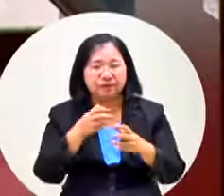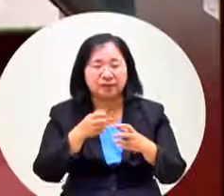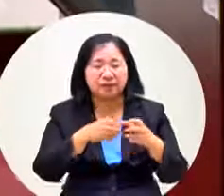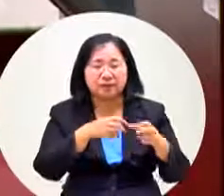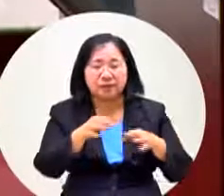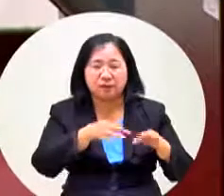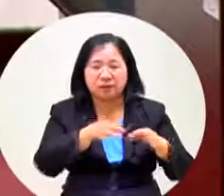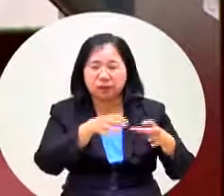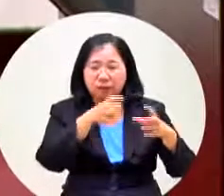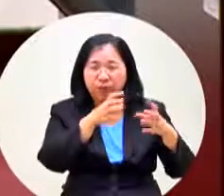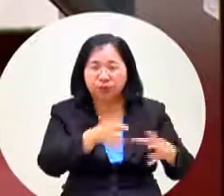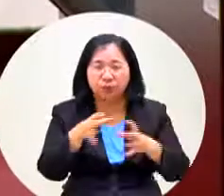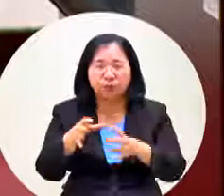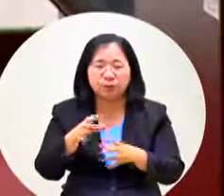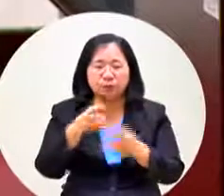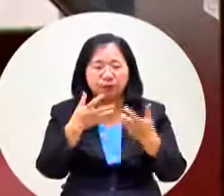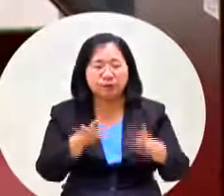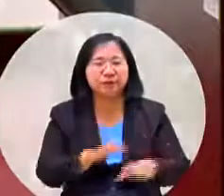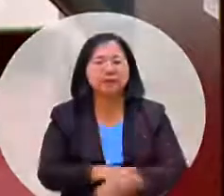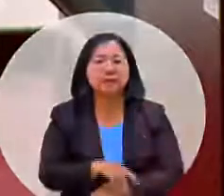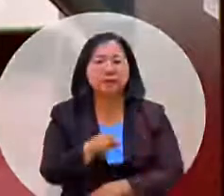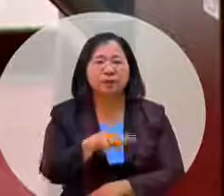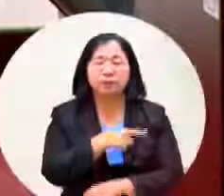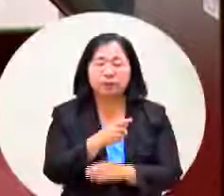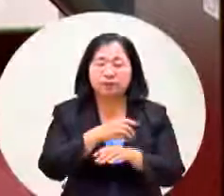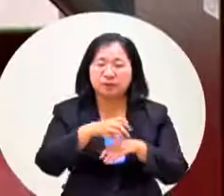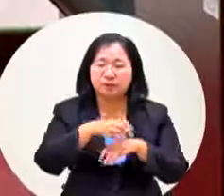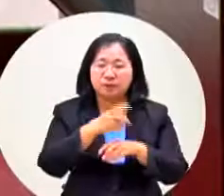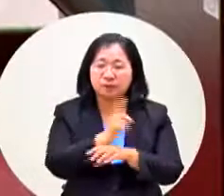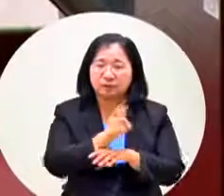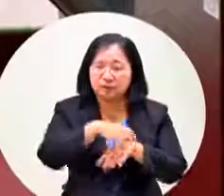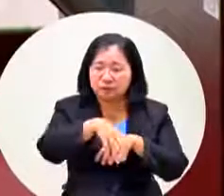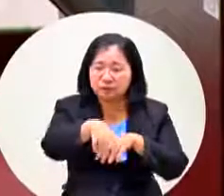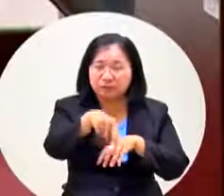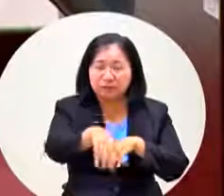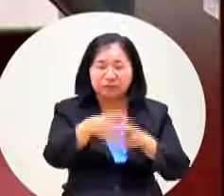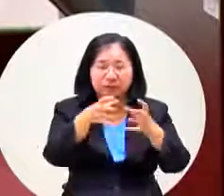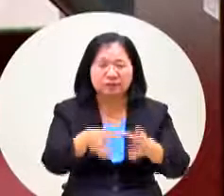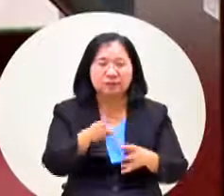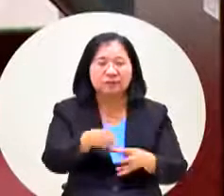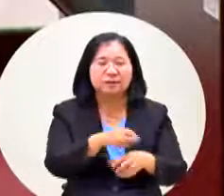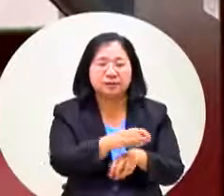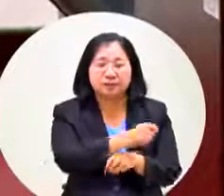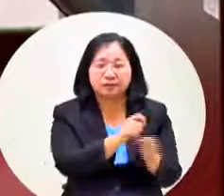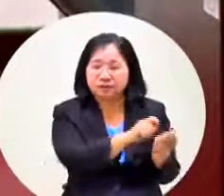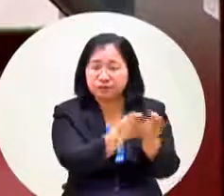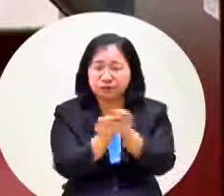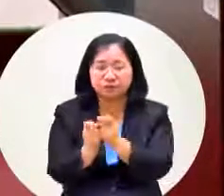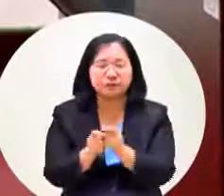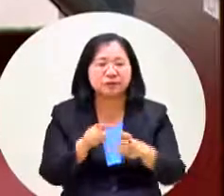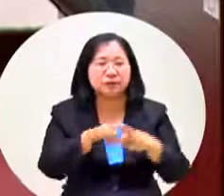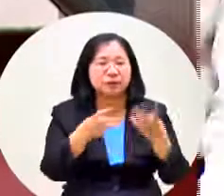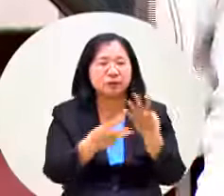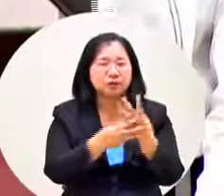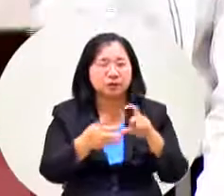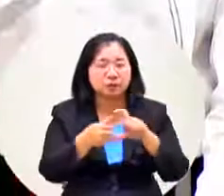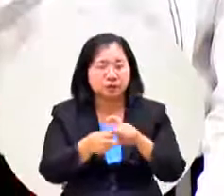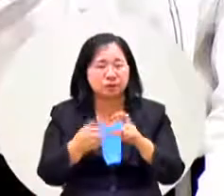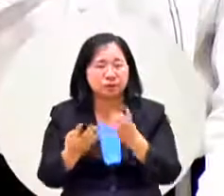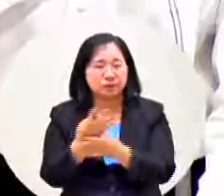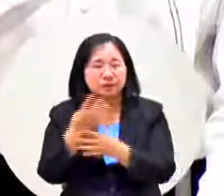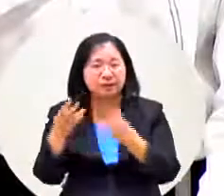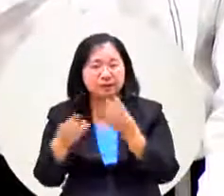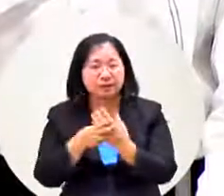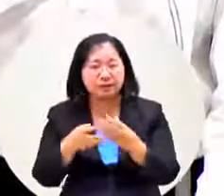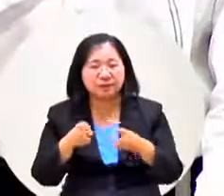消防据点哈的设置哈，因为未来整个万大还有大华工业区还有核发园区啊，